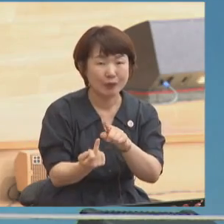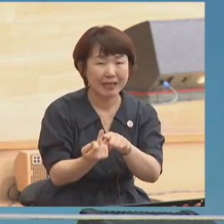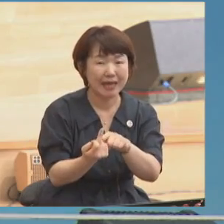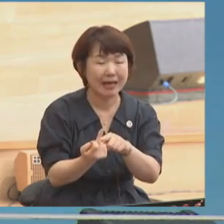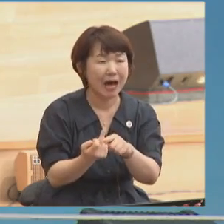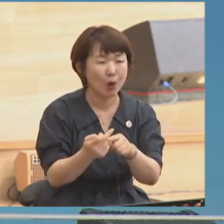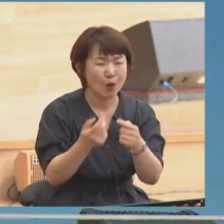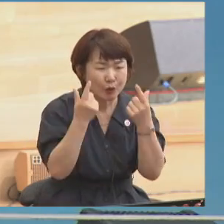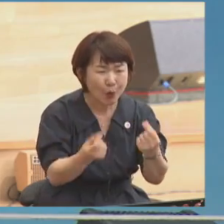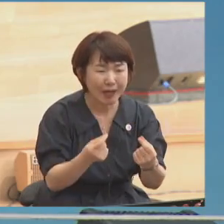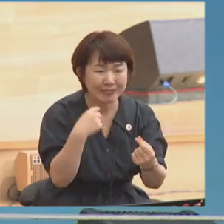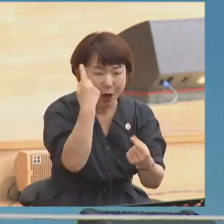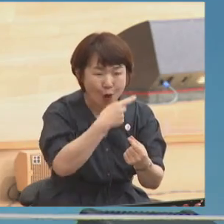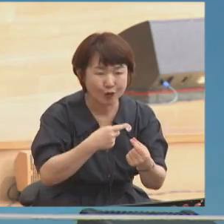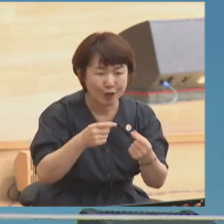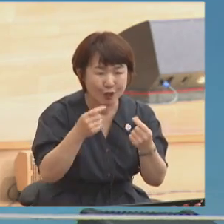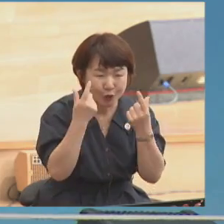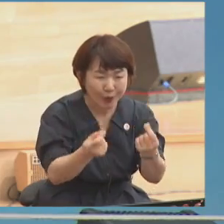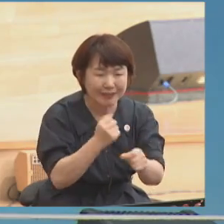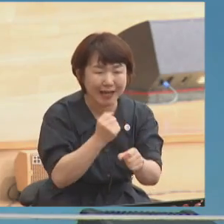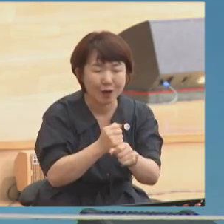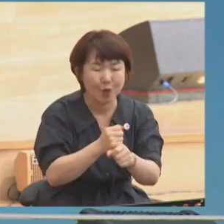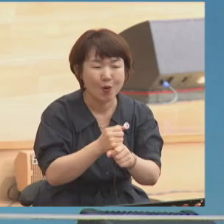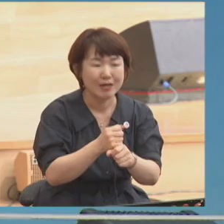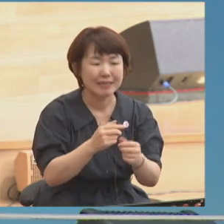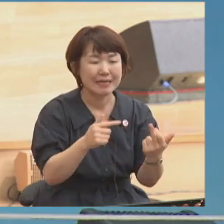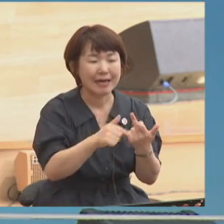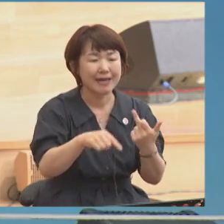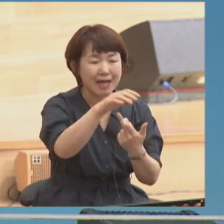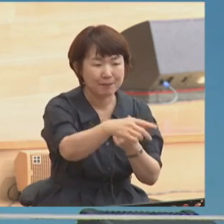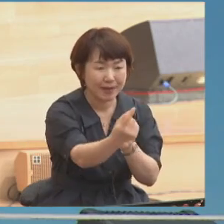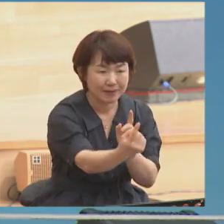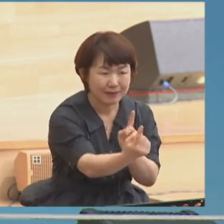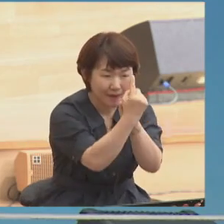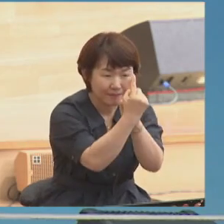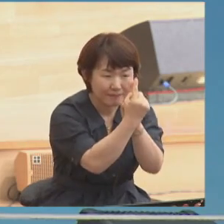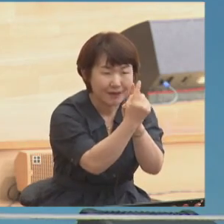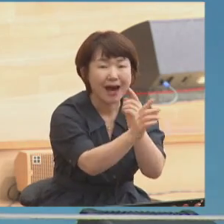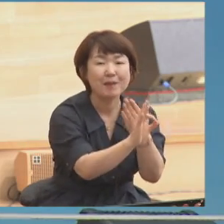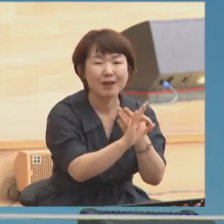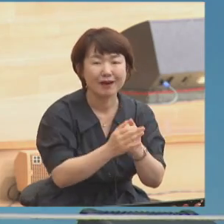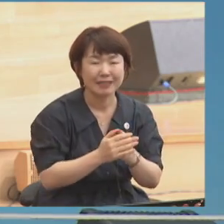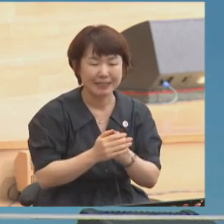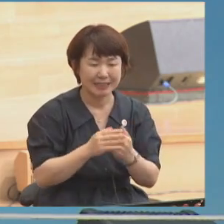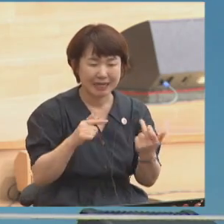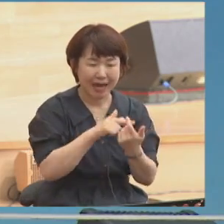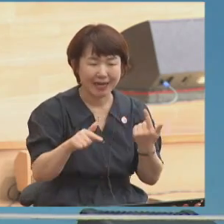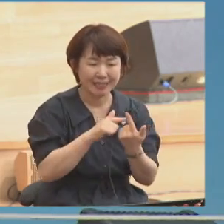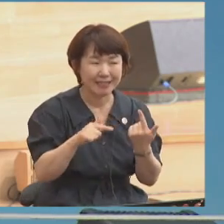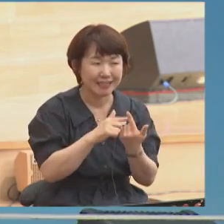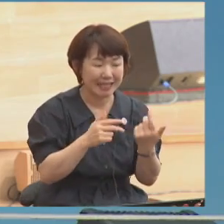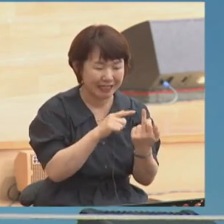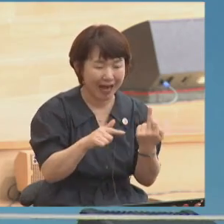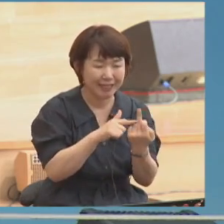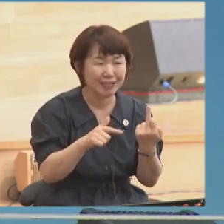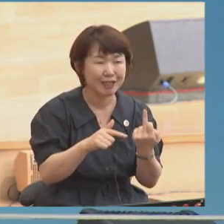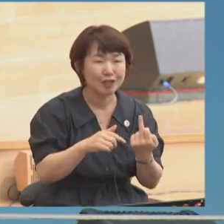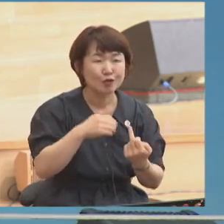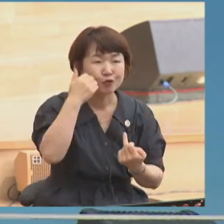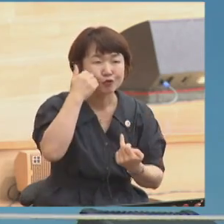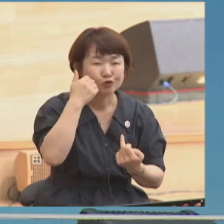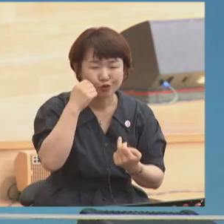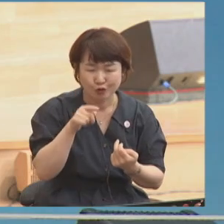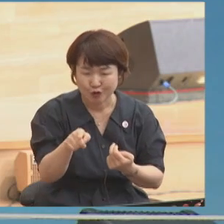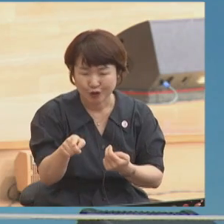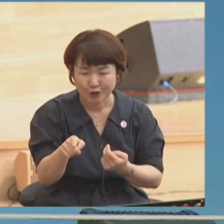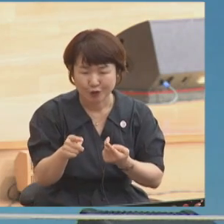모습을 가지고 가인 눈앞에 있다든지 곁에 있다든지, 그래서 누구를 죽였을까요? 민망해서 이거 그 다음